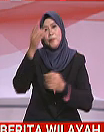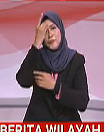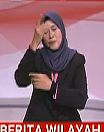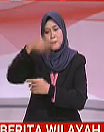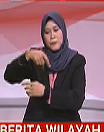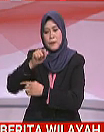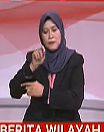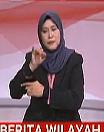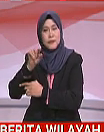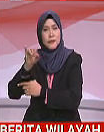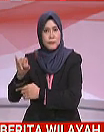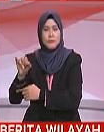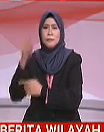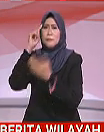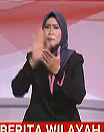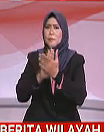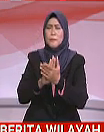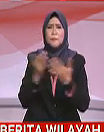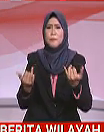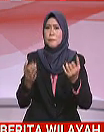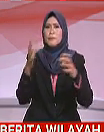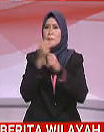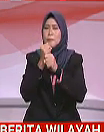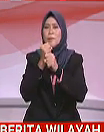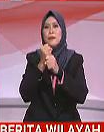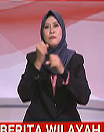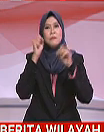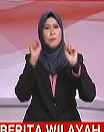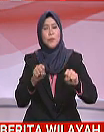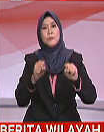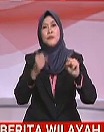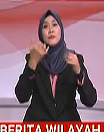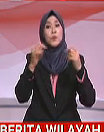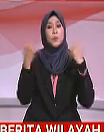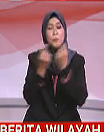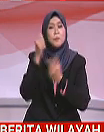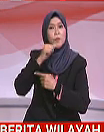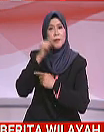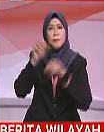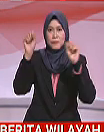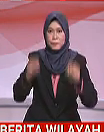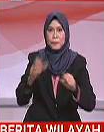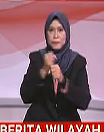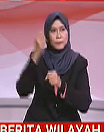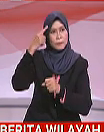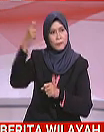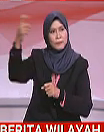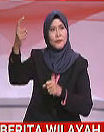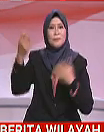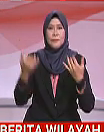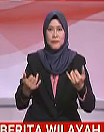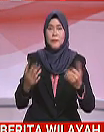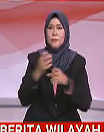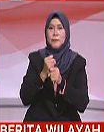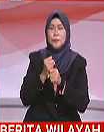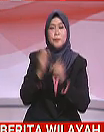Abang Johari Tun Openg yakin hasrat itu mampu dicapai dengan sumbangan kaum wanita justru merealisasikan impian menjadikan